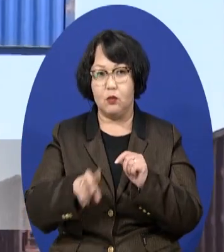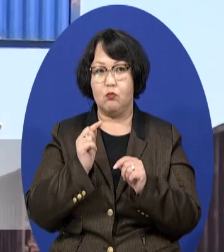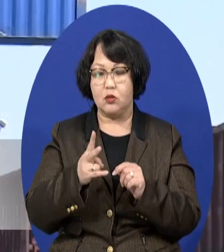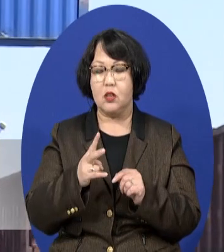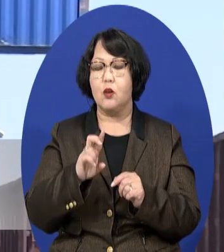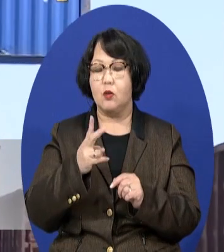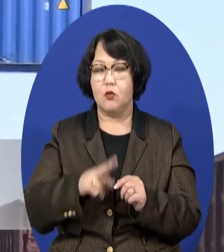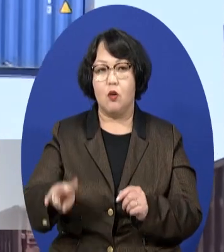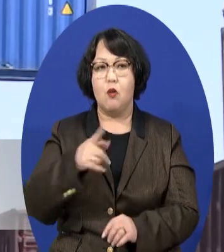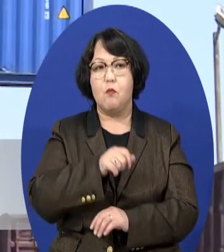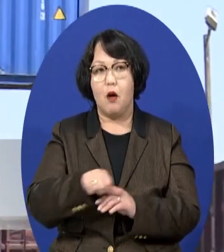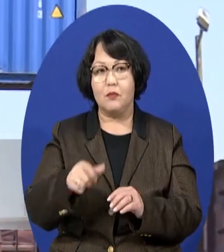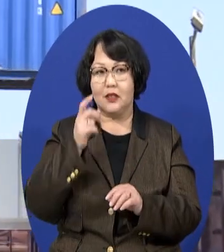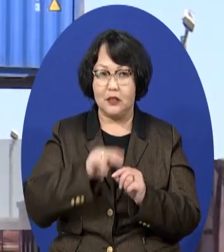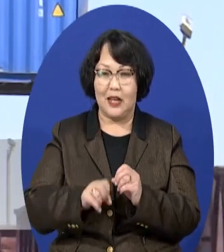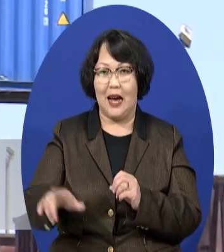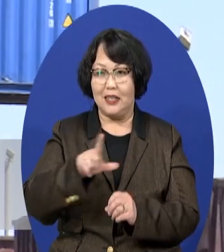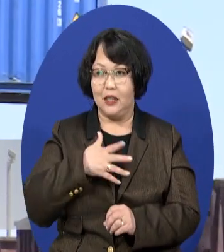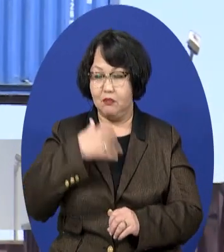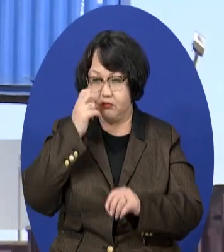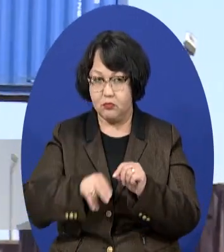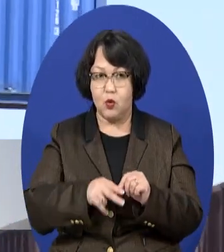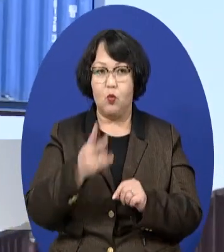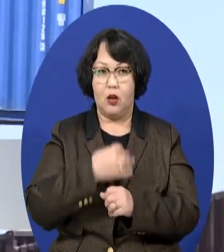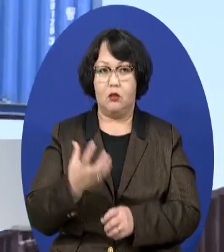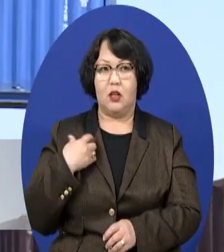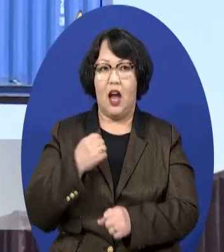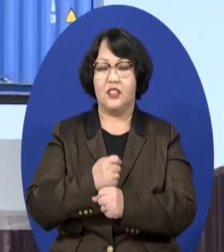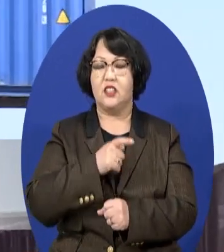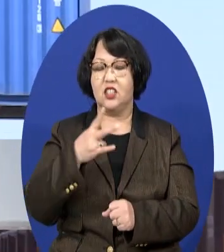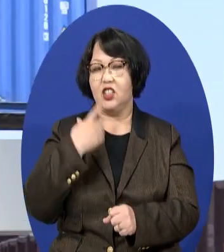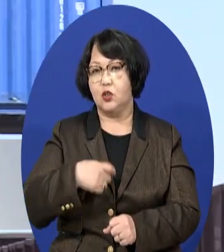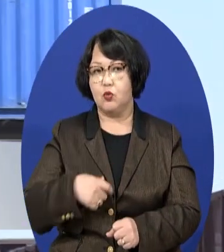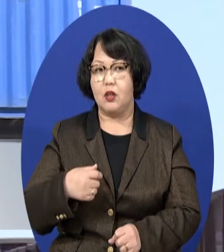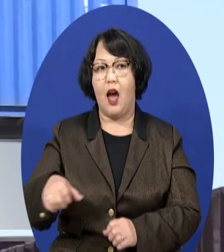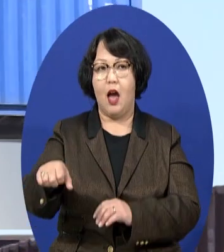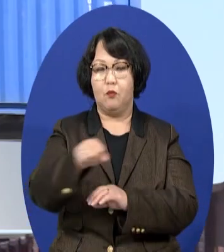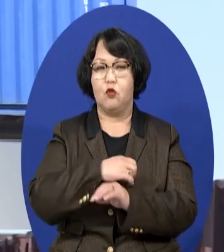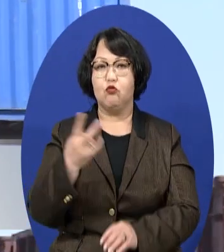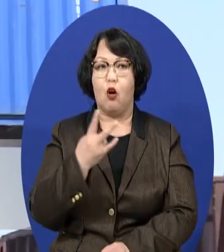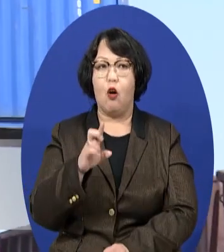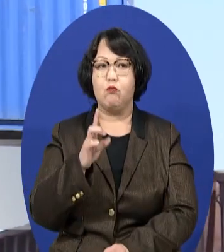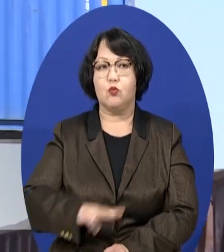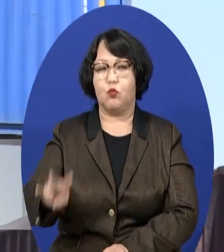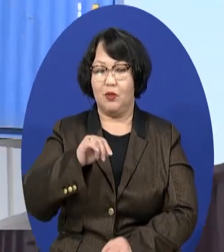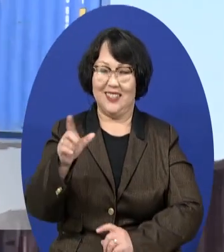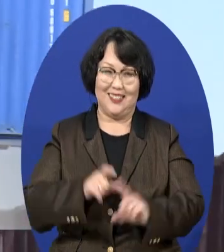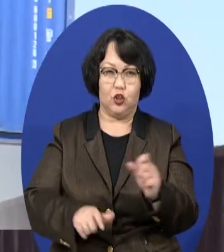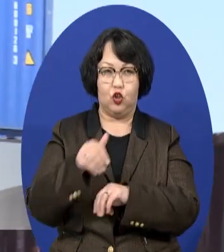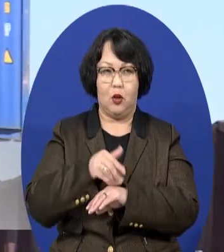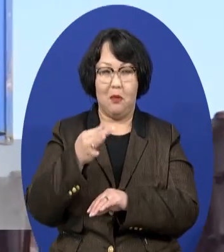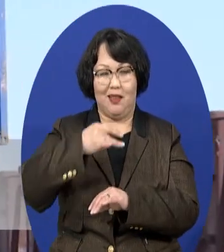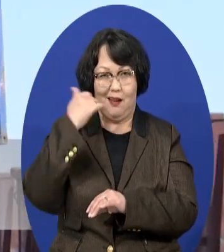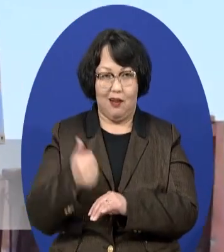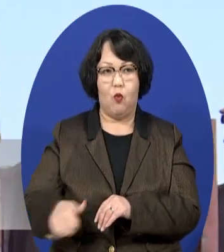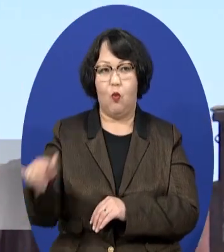халдваргүй зүйлтийн нөхцөл байдлыг газар дээр нь шалгаж үүрэг чиглэлөглөө. Ажлын хэсгийн гишүүд дээрх аймагуудыг ногоон бус болгоно. Эдийн засгийн тогтвортой байдлыг хангах, улс